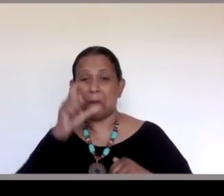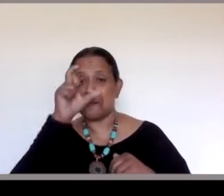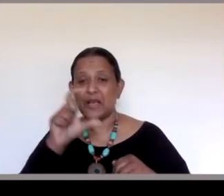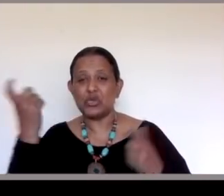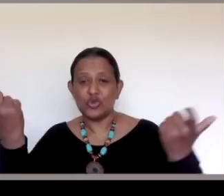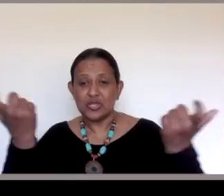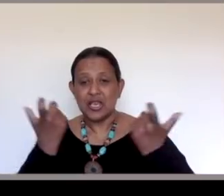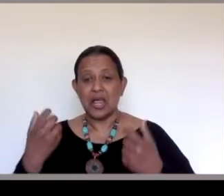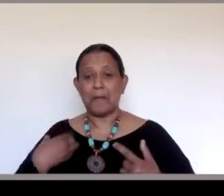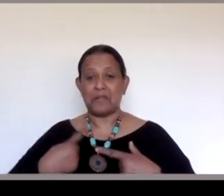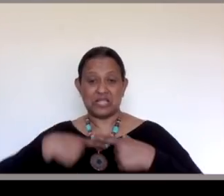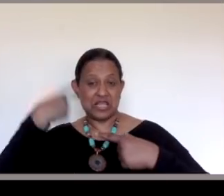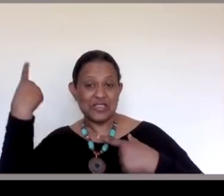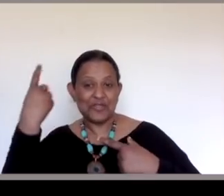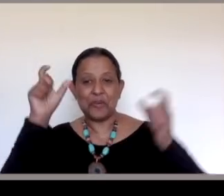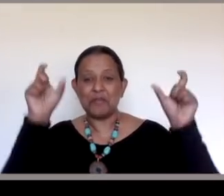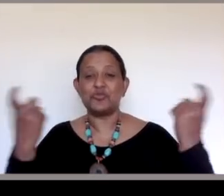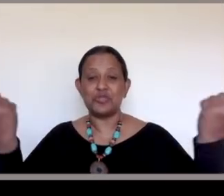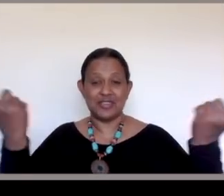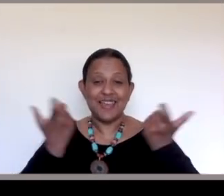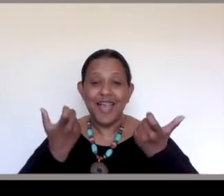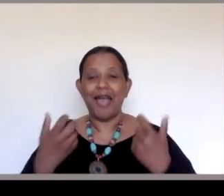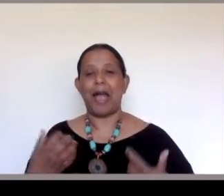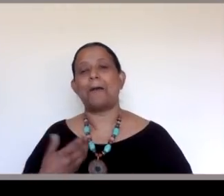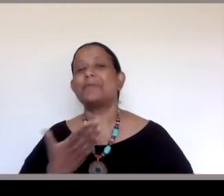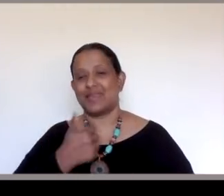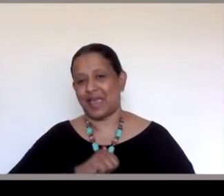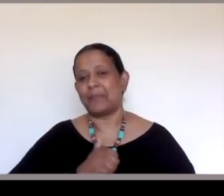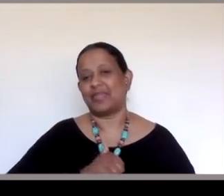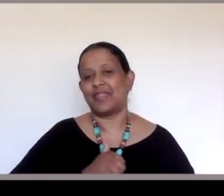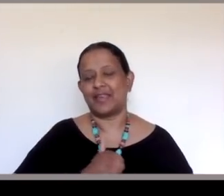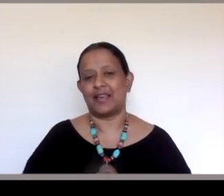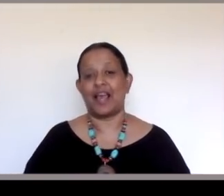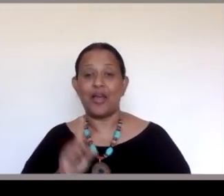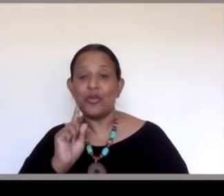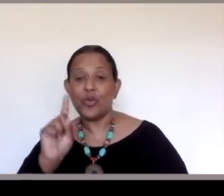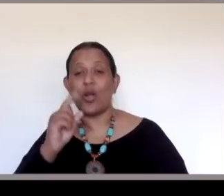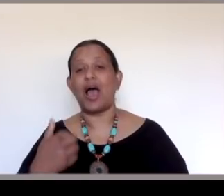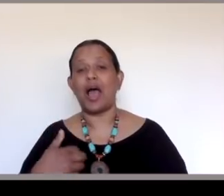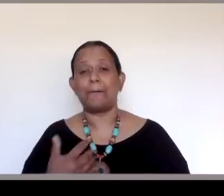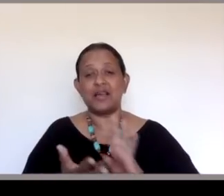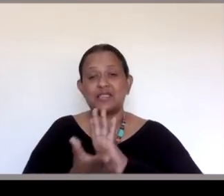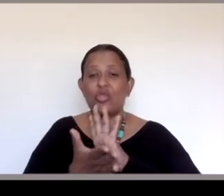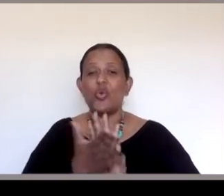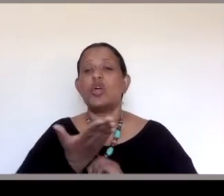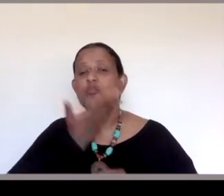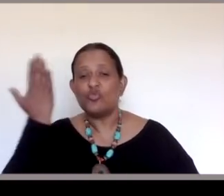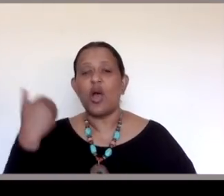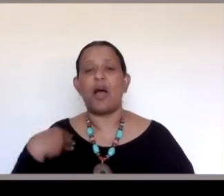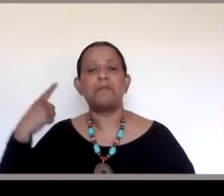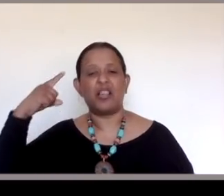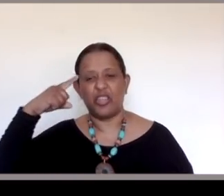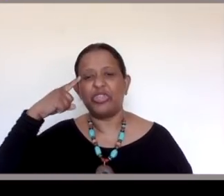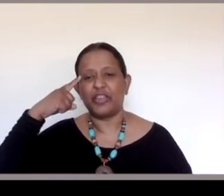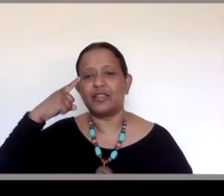ஹமதிஸ்ஸேம மொனாதோய பிரசித்த பிராண்ட் நேம் தியன அந்தும் சபத்து ஆபரண பலந்திந்த